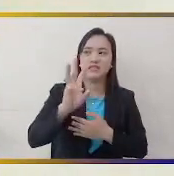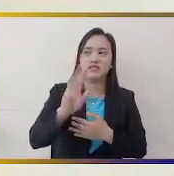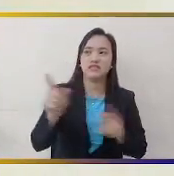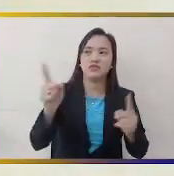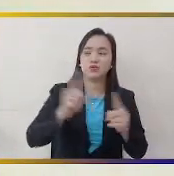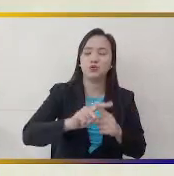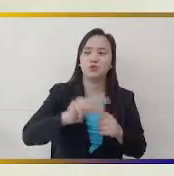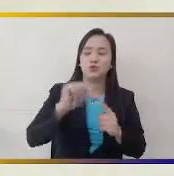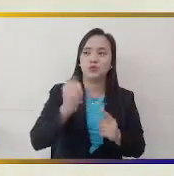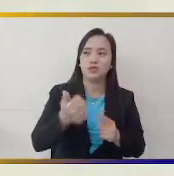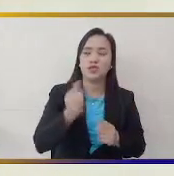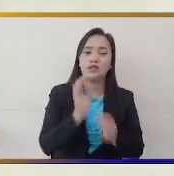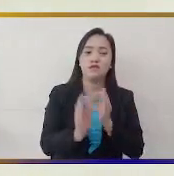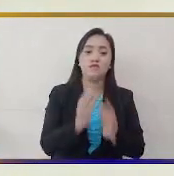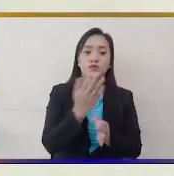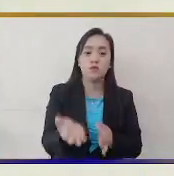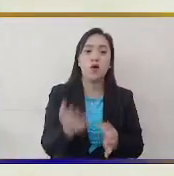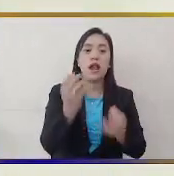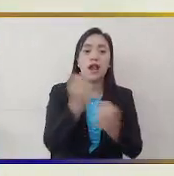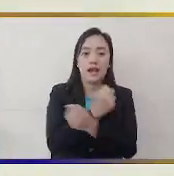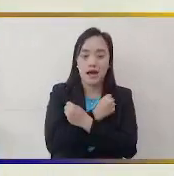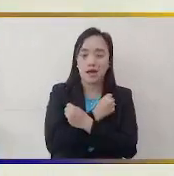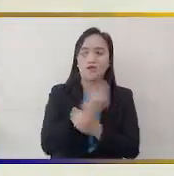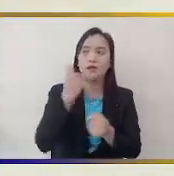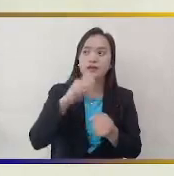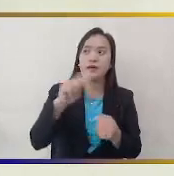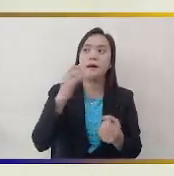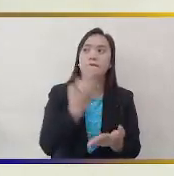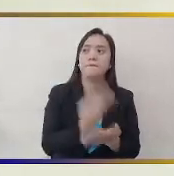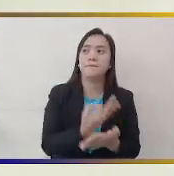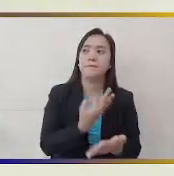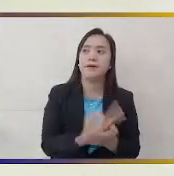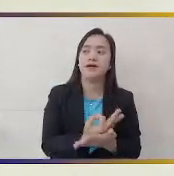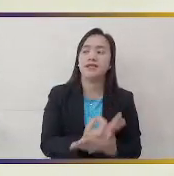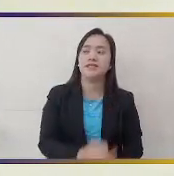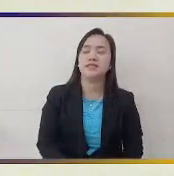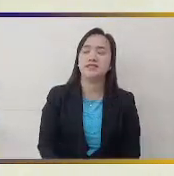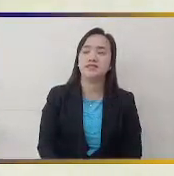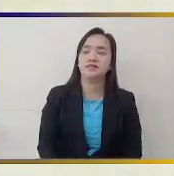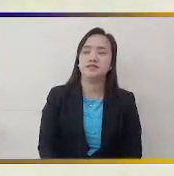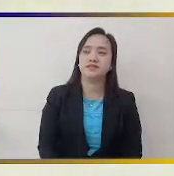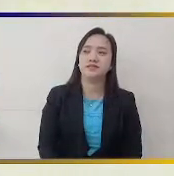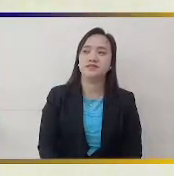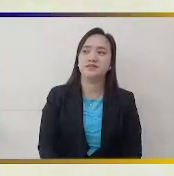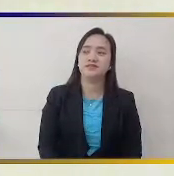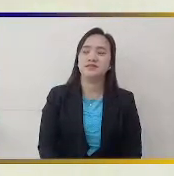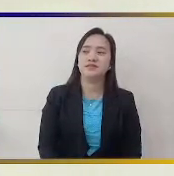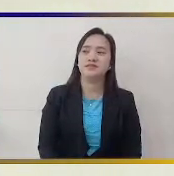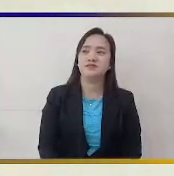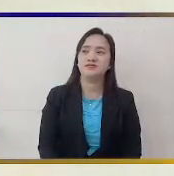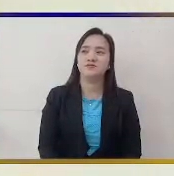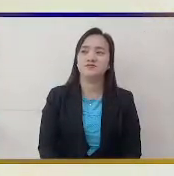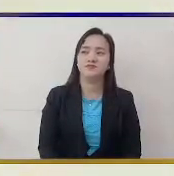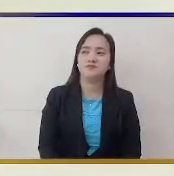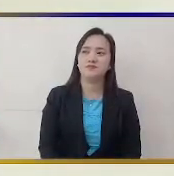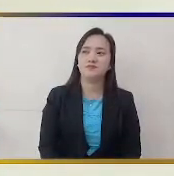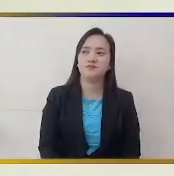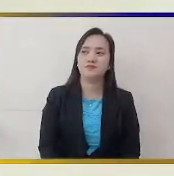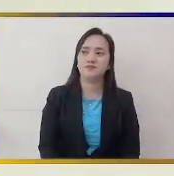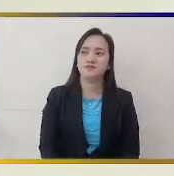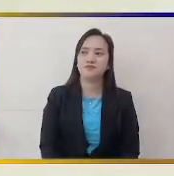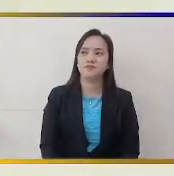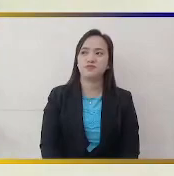mamahalin ko yung pera na iyon na bagamat Syempre Sino ba naman ang may ayaw na Kumikita ka ng